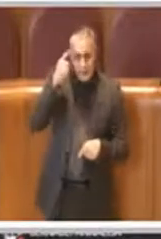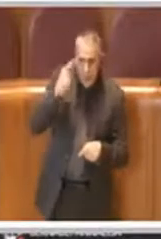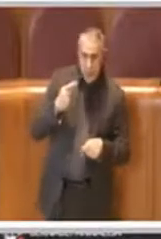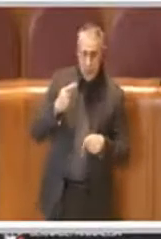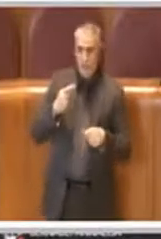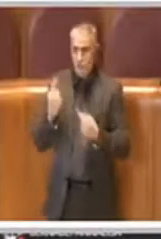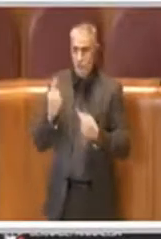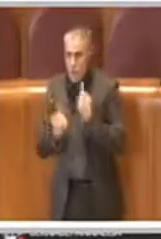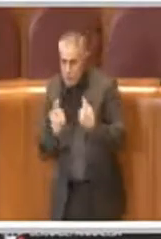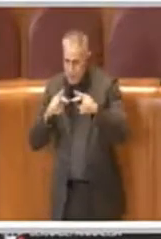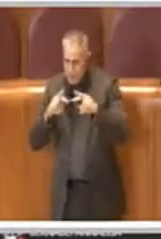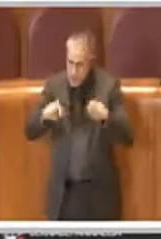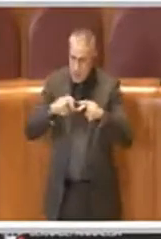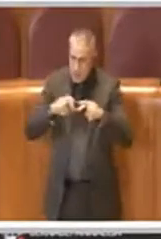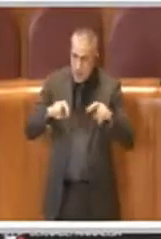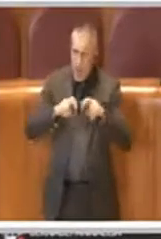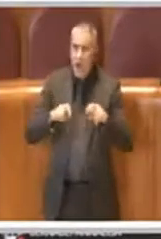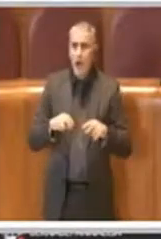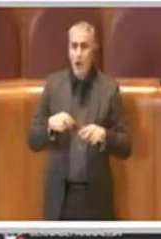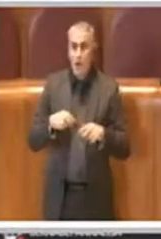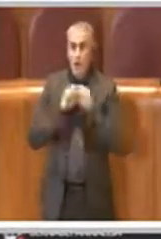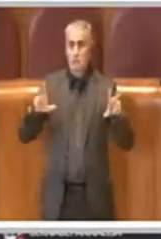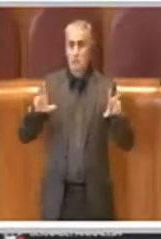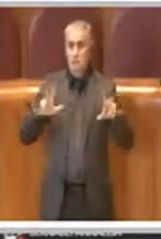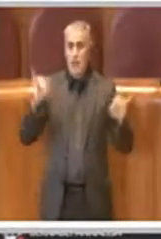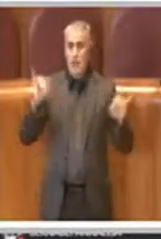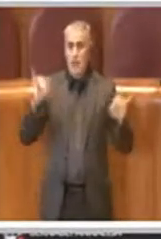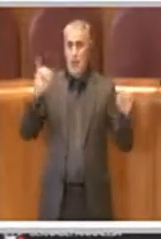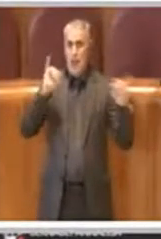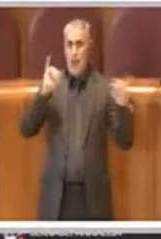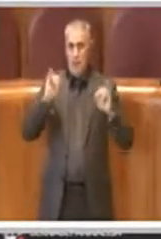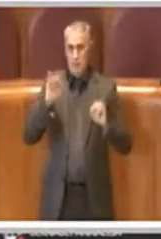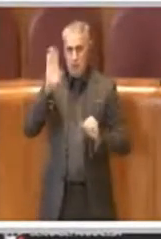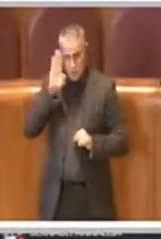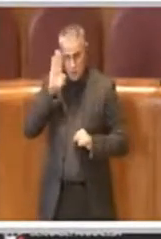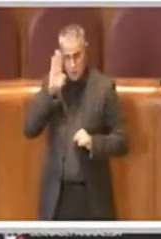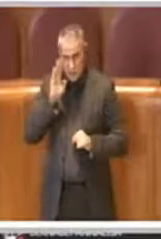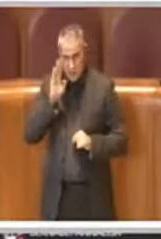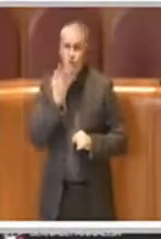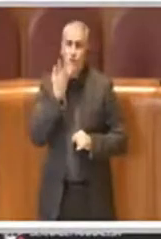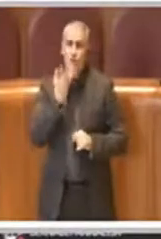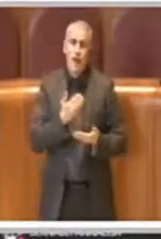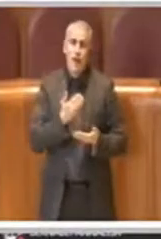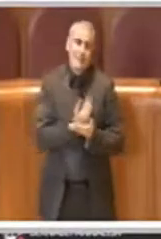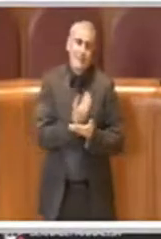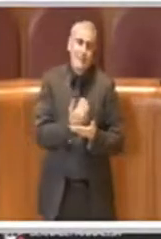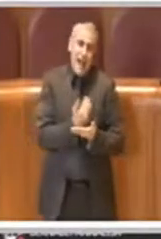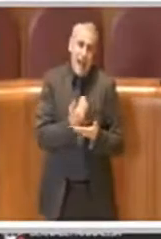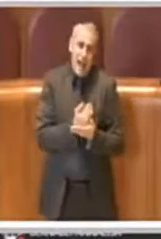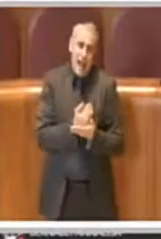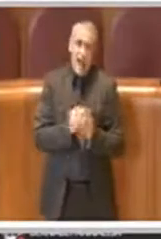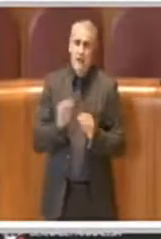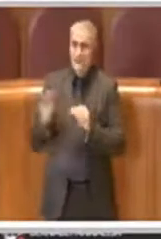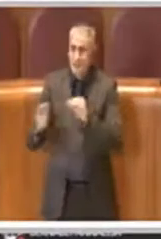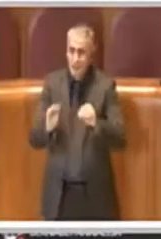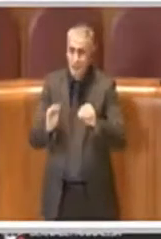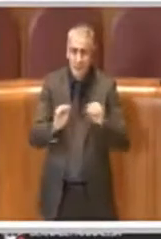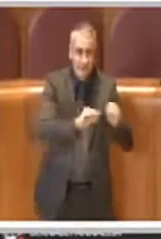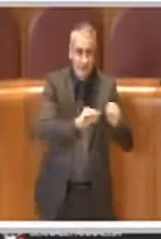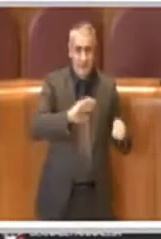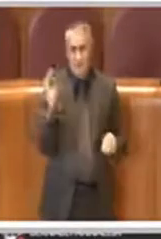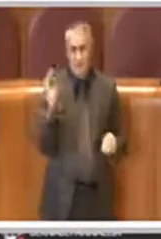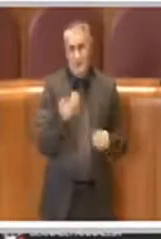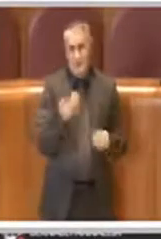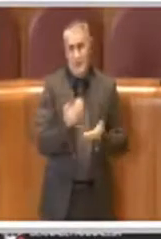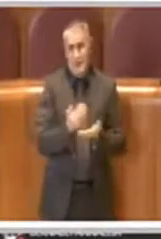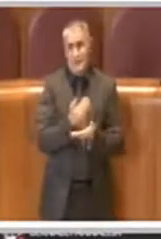e lanciammo anche un pochino un alert, cercando di evitare, chiedendo a tutti di evitare di arrivare al punto